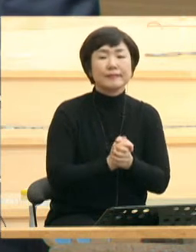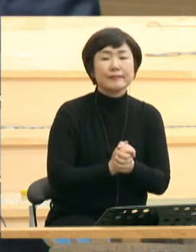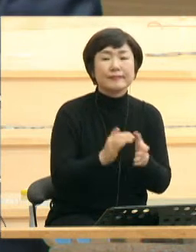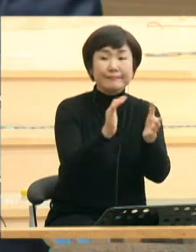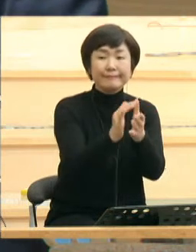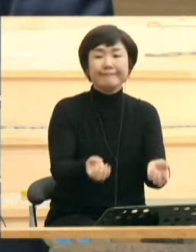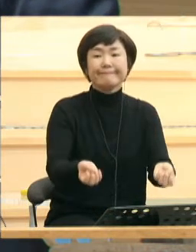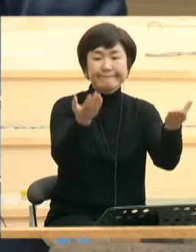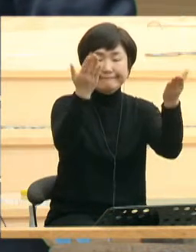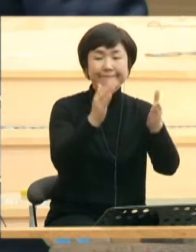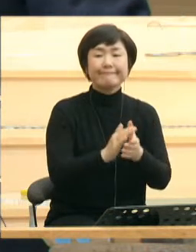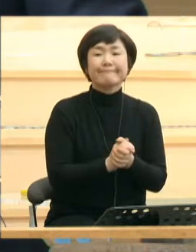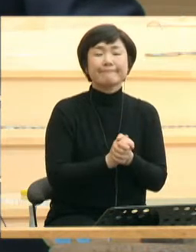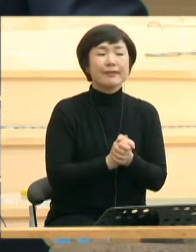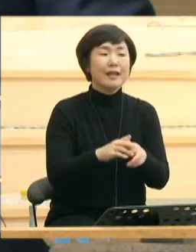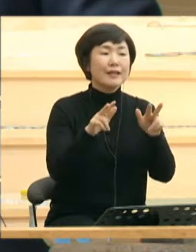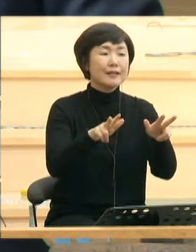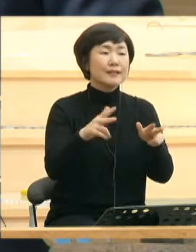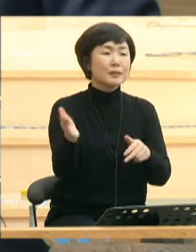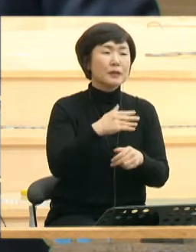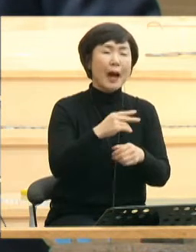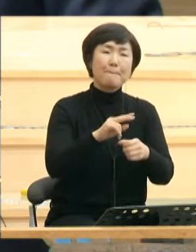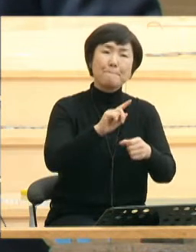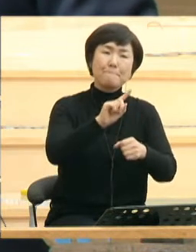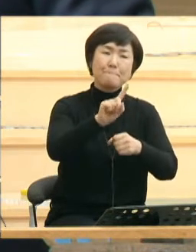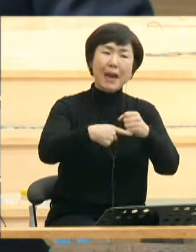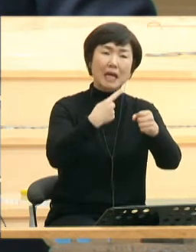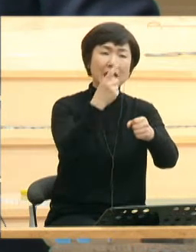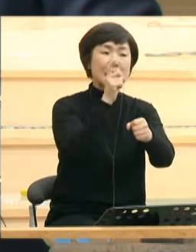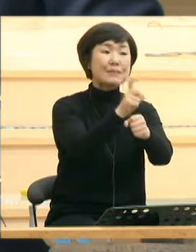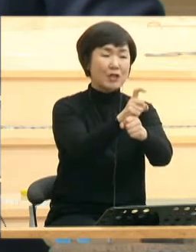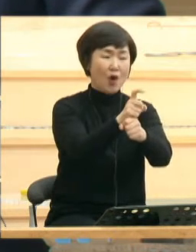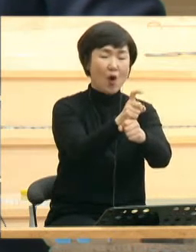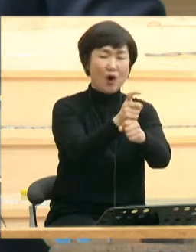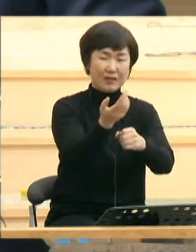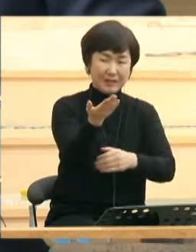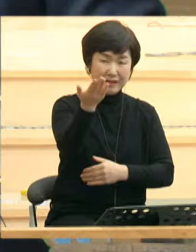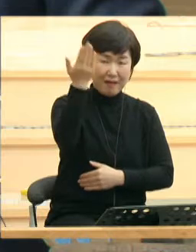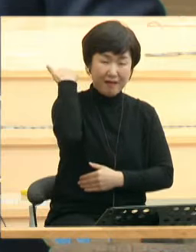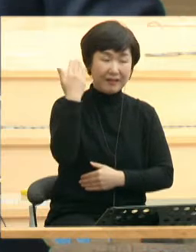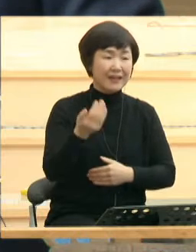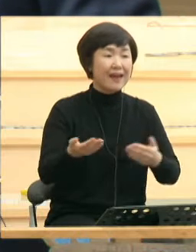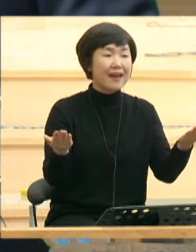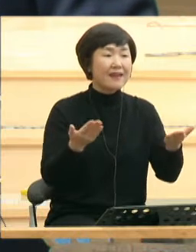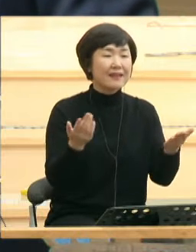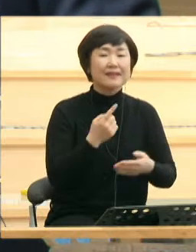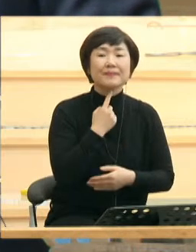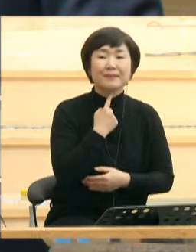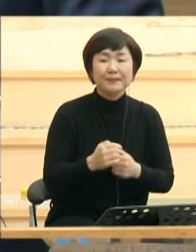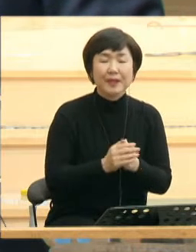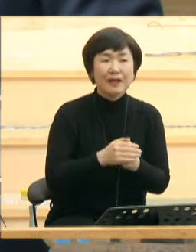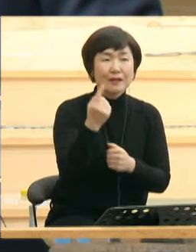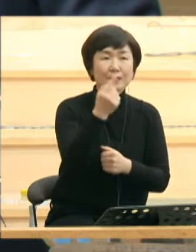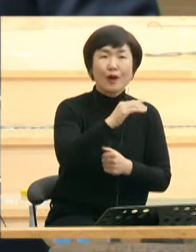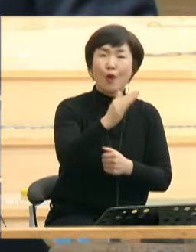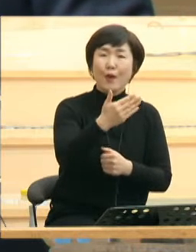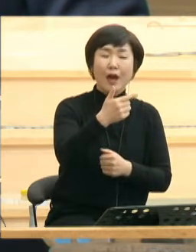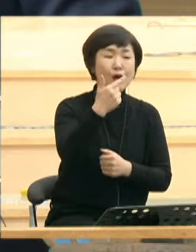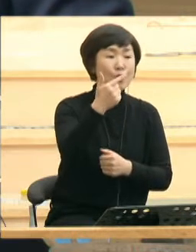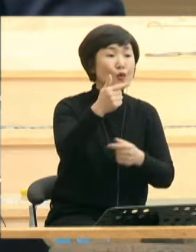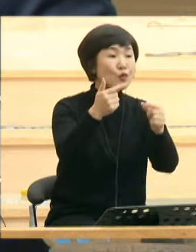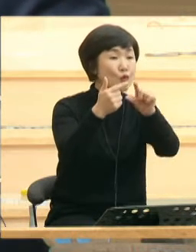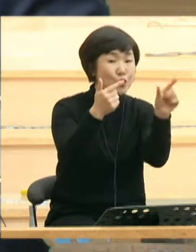할렐루야 아멘 지금부터 110 년 전에 있었던 일이네요 예 1910 년 6월에 스코틀랜드